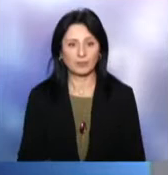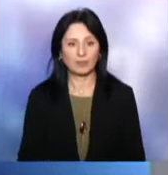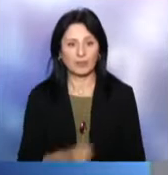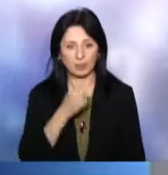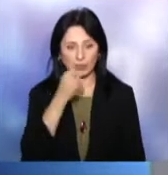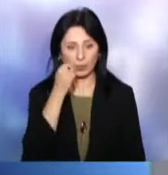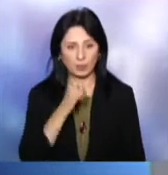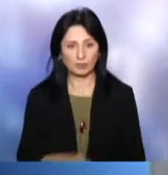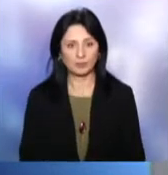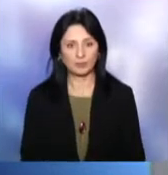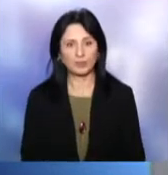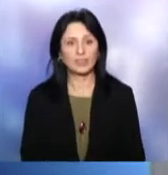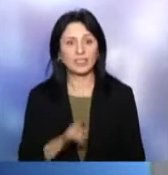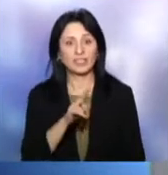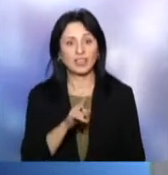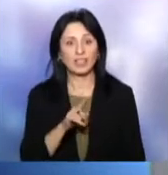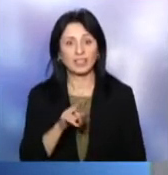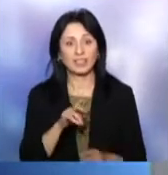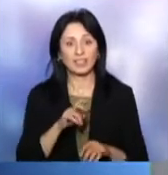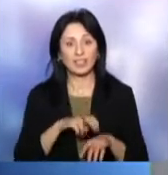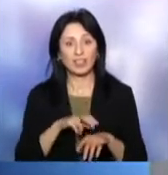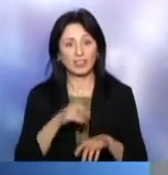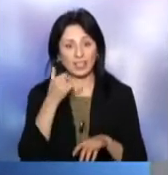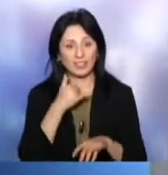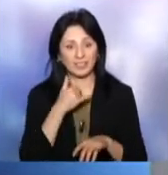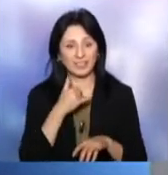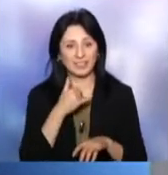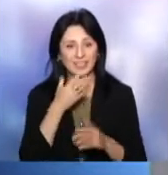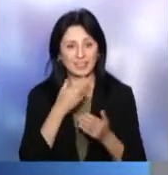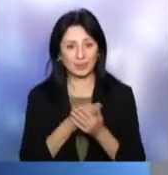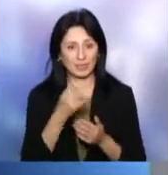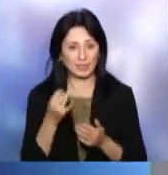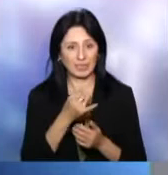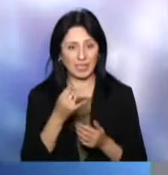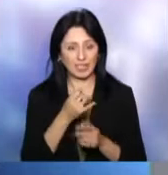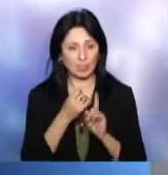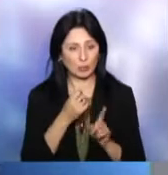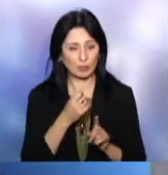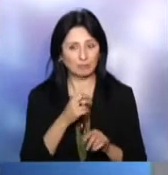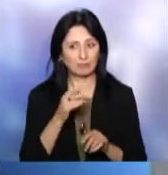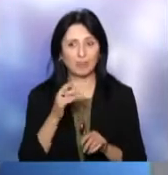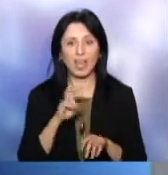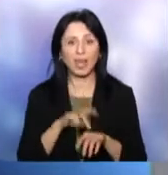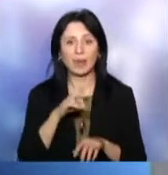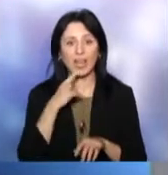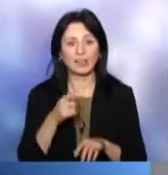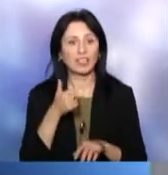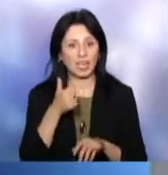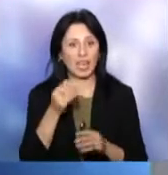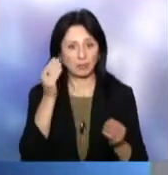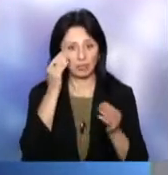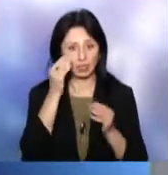მადლობა. თქვენი დანიშნულებით რომ დაგვირეკეთ, ეს ძალიან საინტერესოა. კარგი